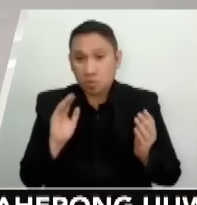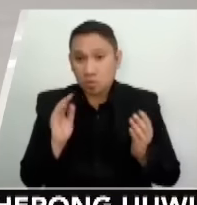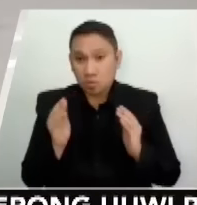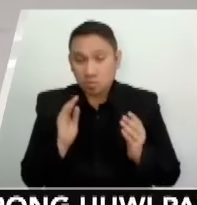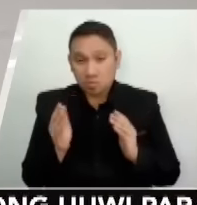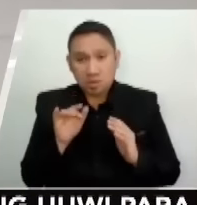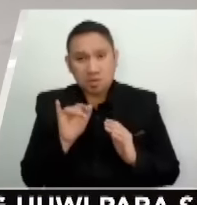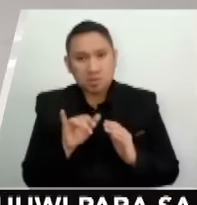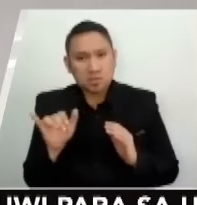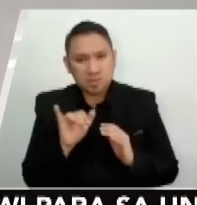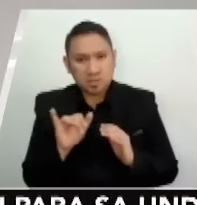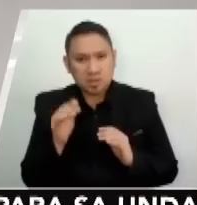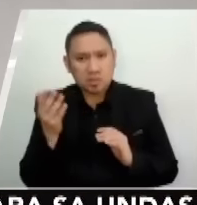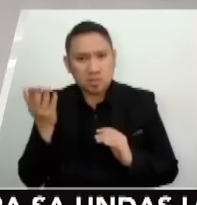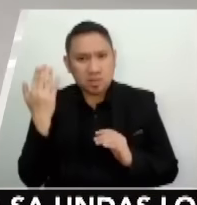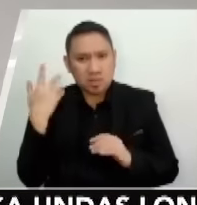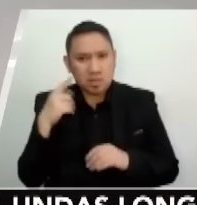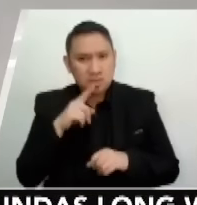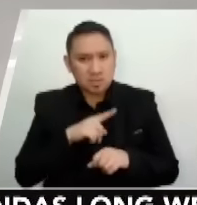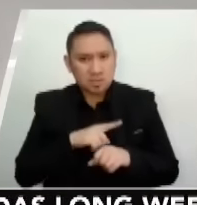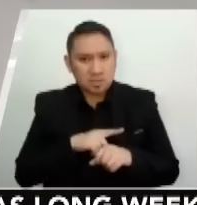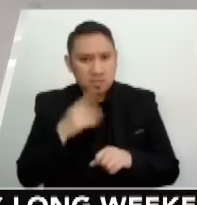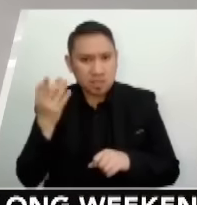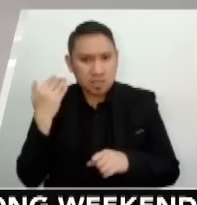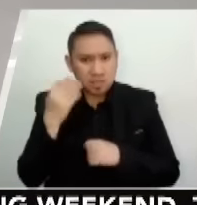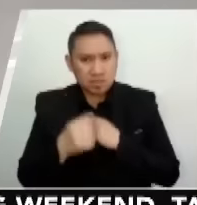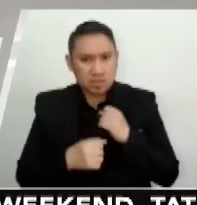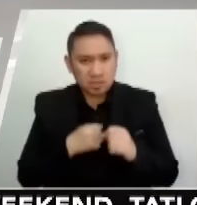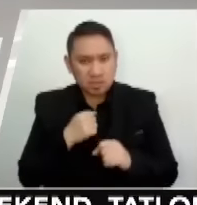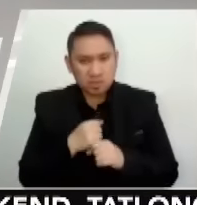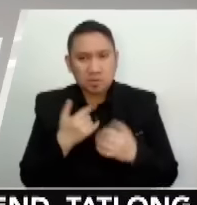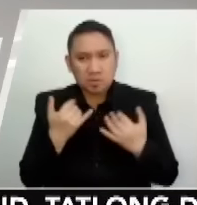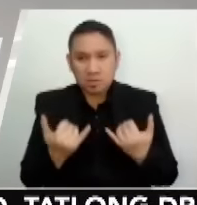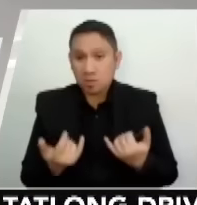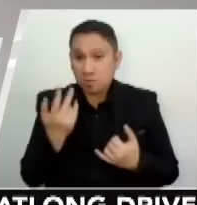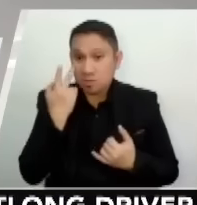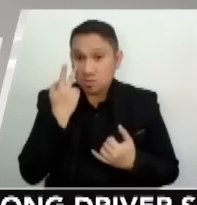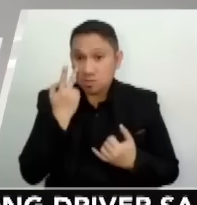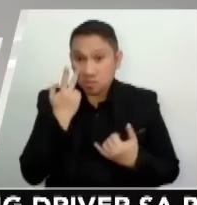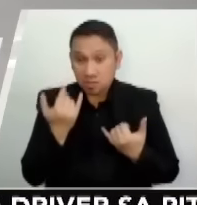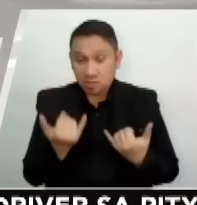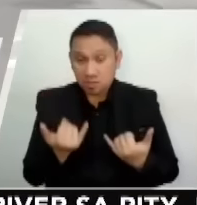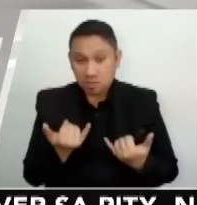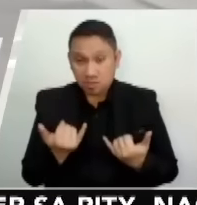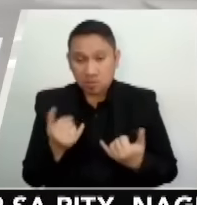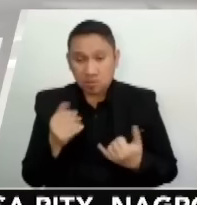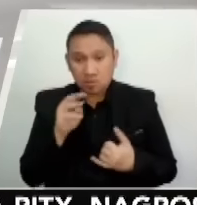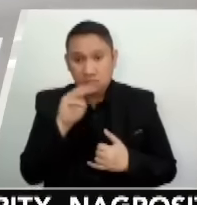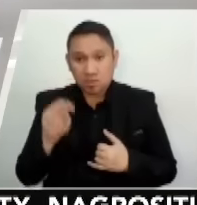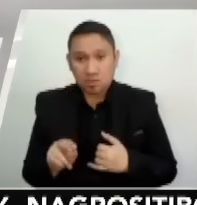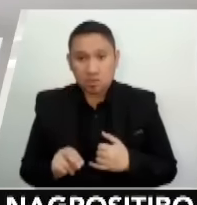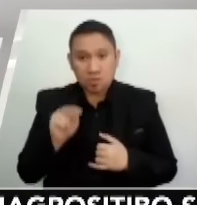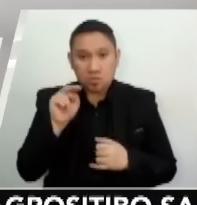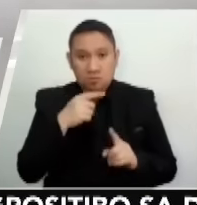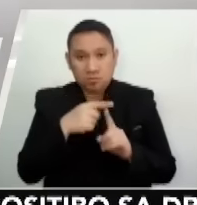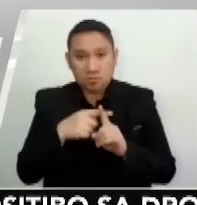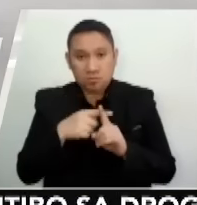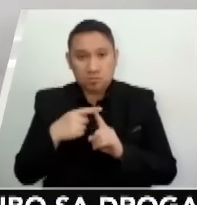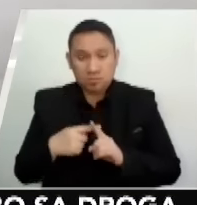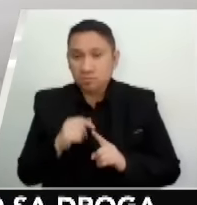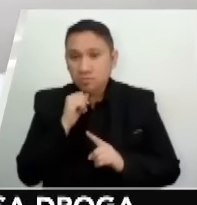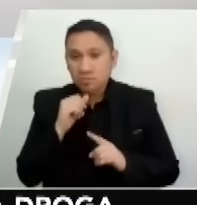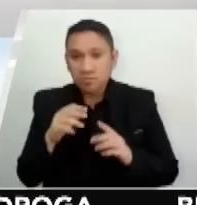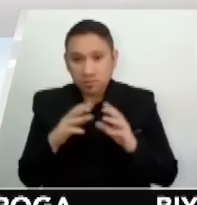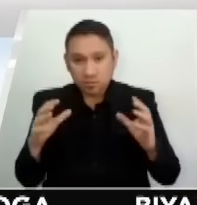at oras noong nakaraang taon, kung inyong makikita ang sitwasyon dito po sa Manila North Cemetery, wala pa hong masyadong tao ang